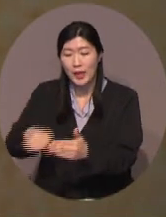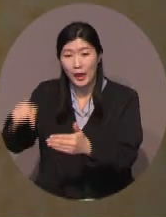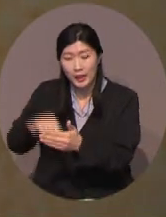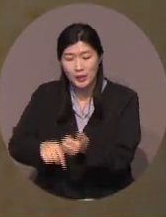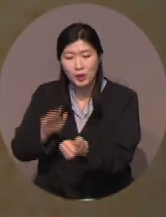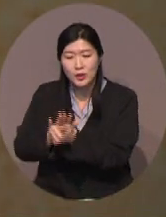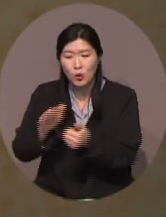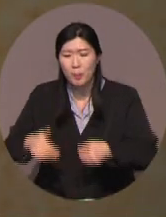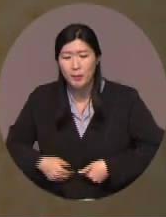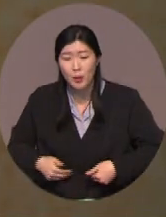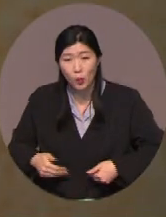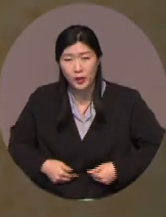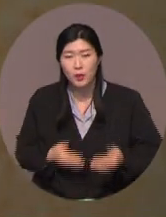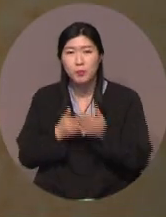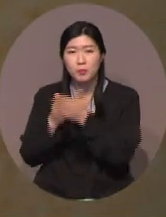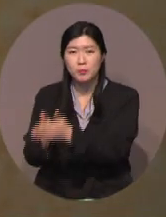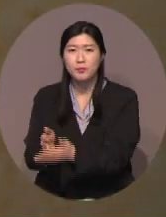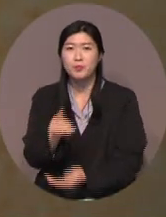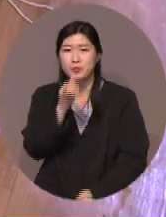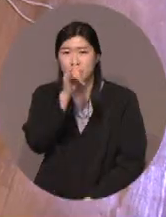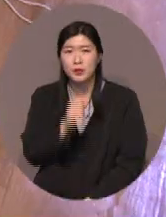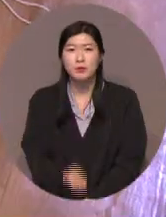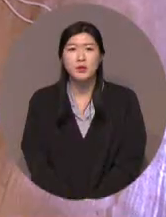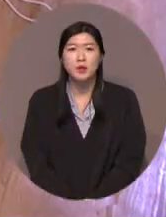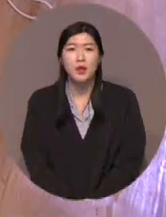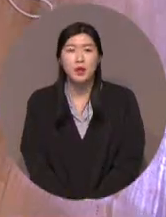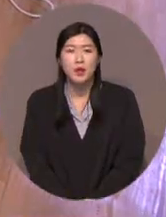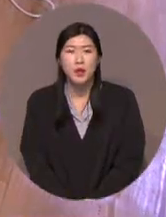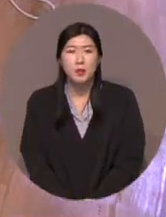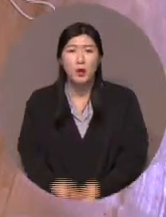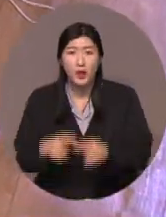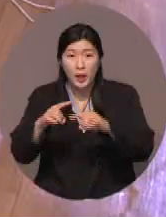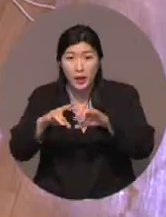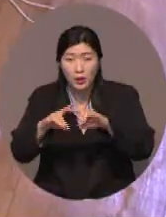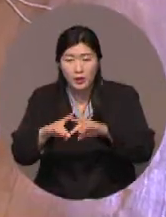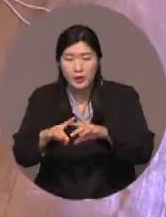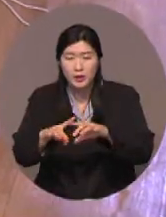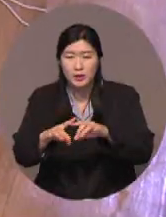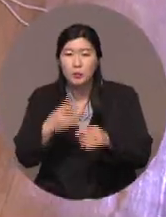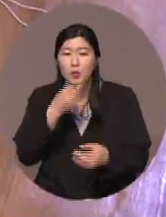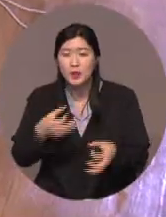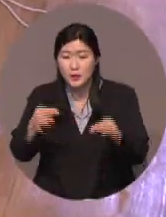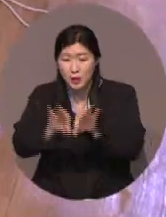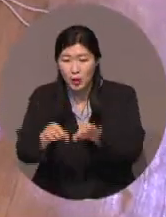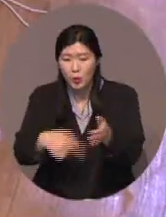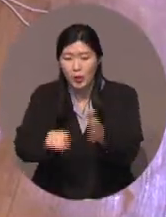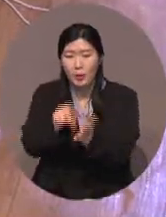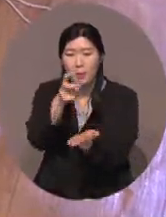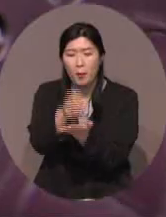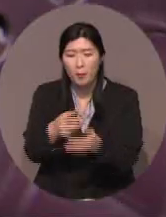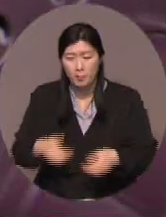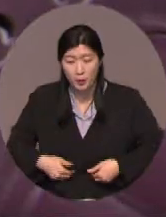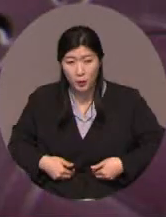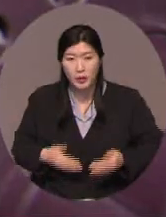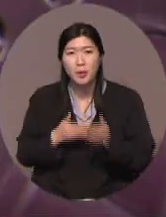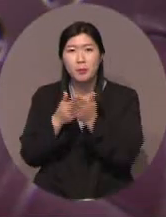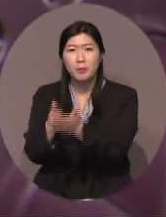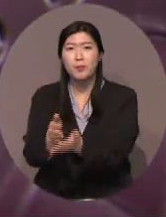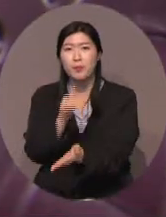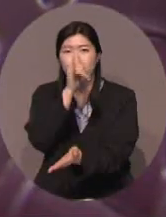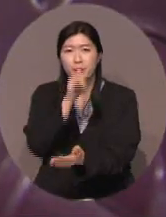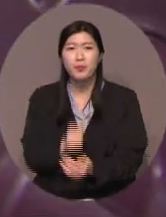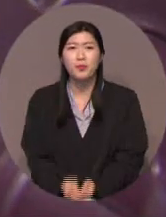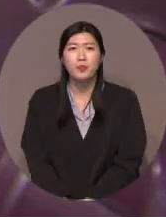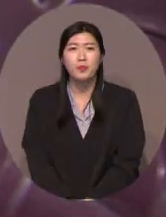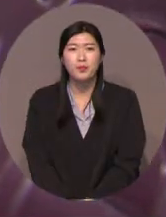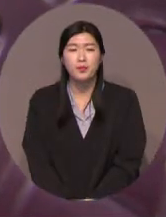차원의 긴급 지원 방안 마련을 촉구하는 한편 에너지 복지기금 조성을 위해 조례재정을 제안했습니다 MBC